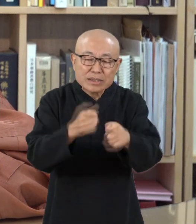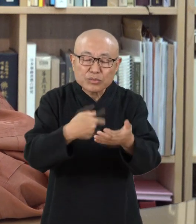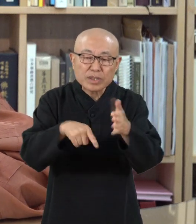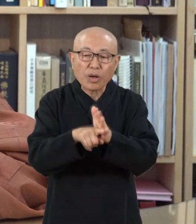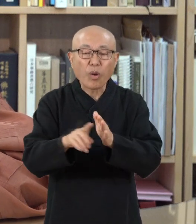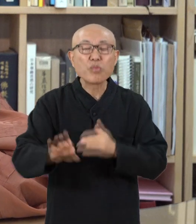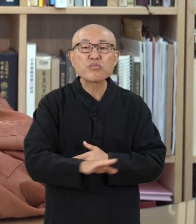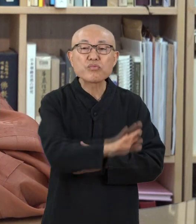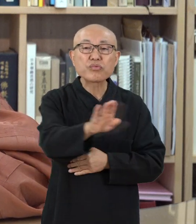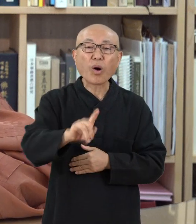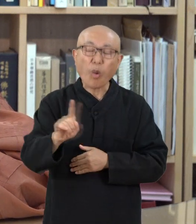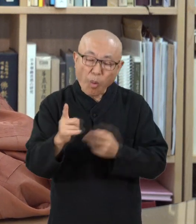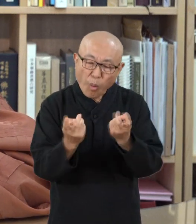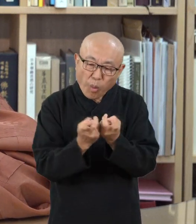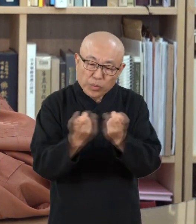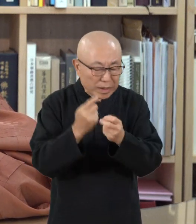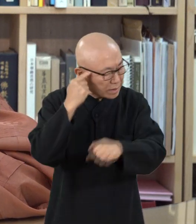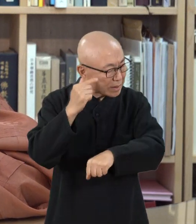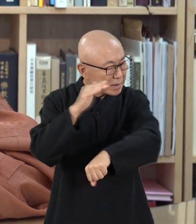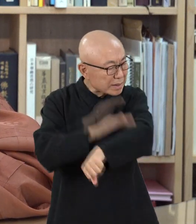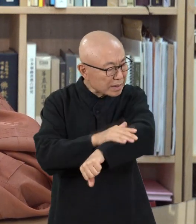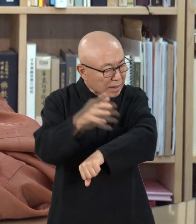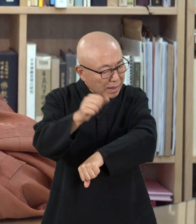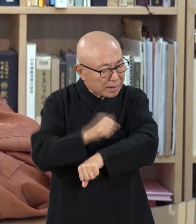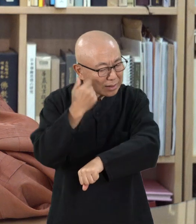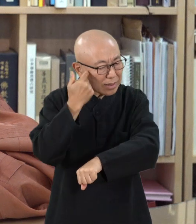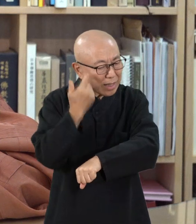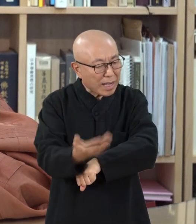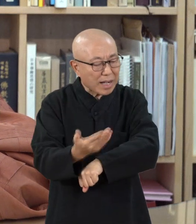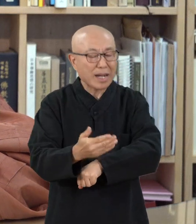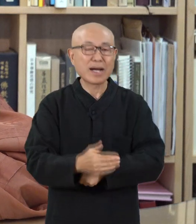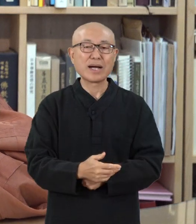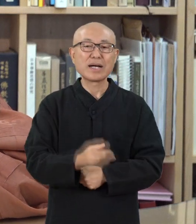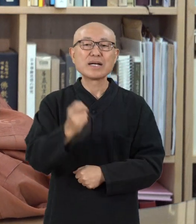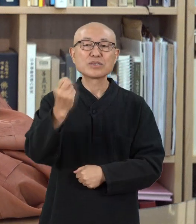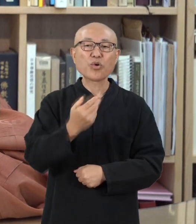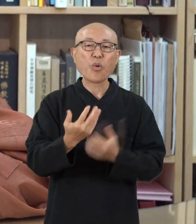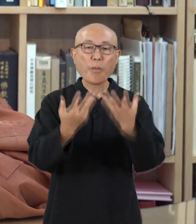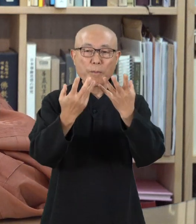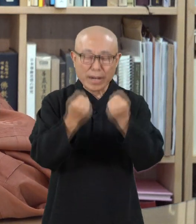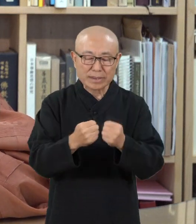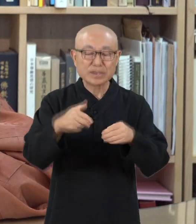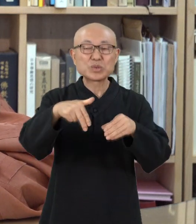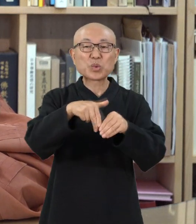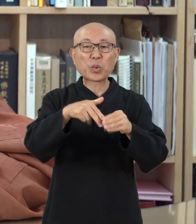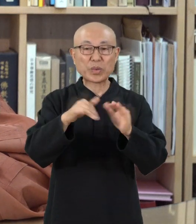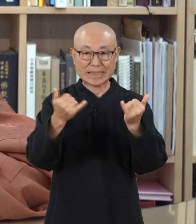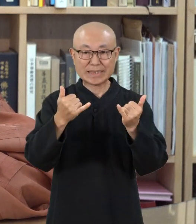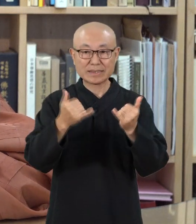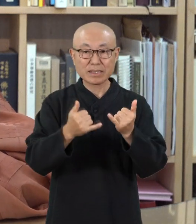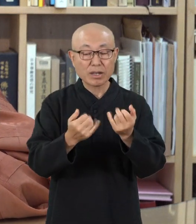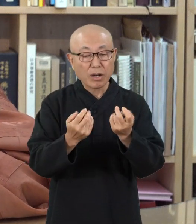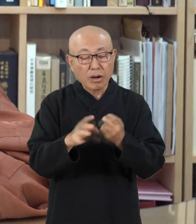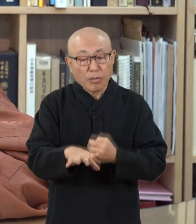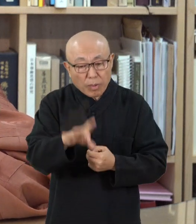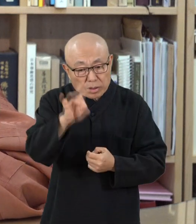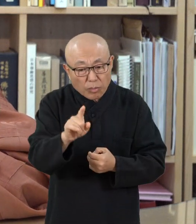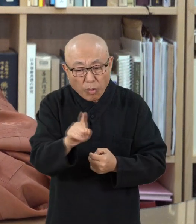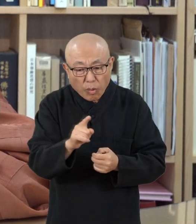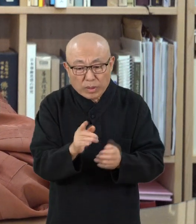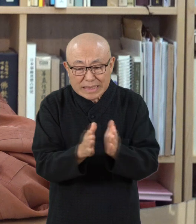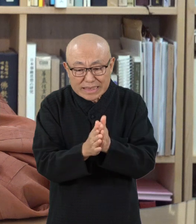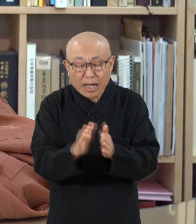우리는 어떻게 지혜로워야 되는가. 그리고 많은 종교인은 어디서부터 저를